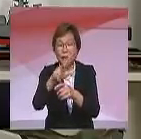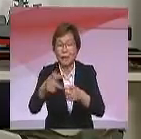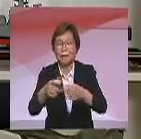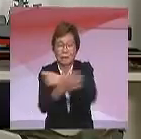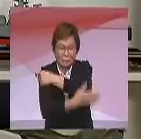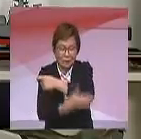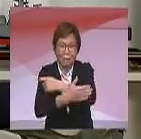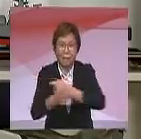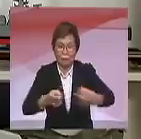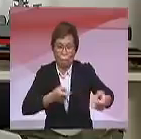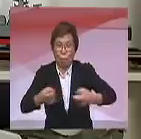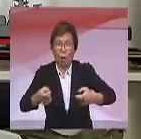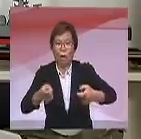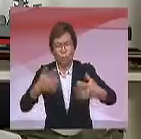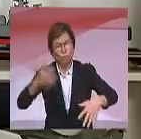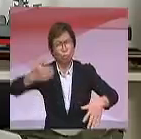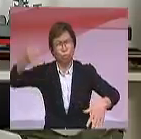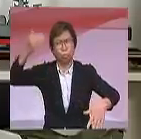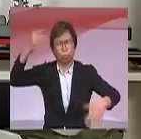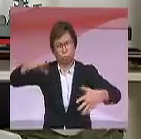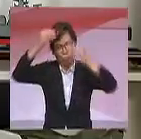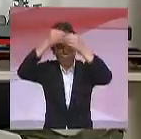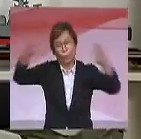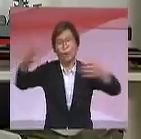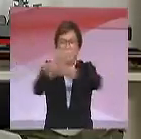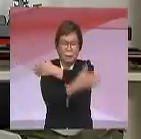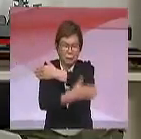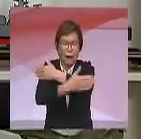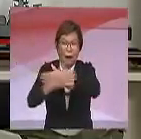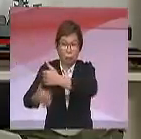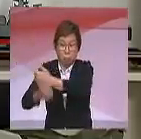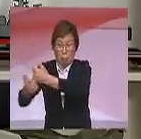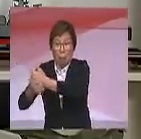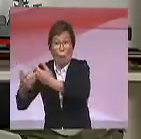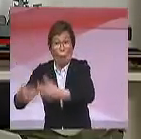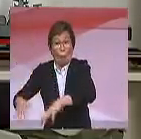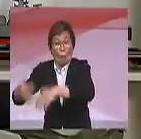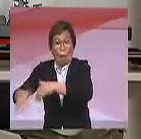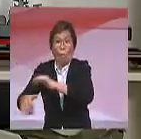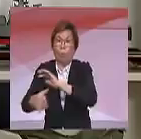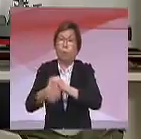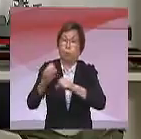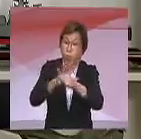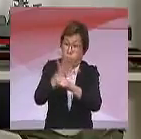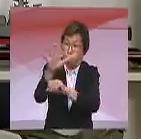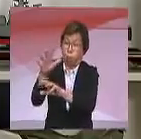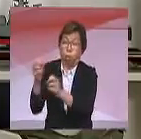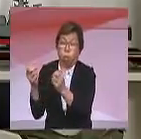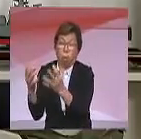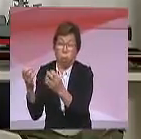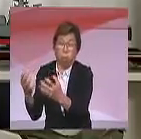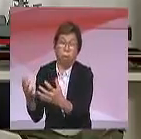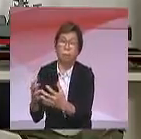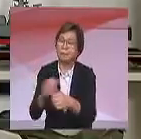dari segi pergerakan. Pernah saya umumkan satu ketika dulu, yang negara yang mempunyai risiko tinggi dari segi kes-kes COVID positif